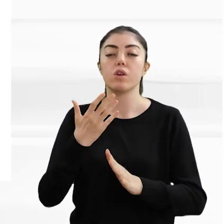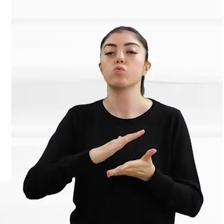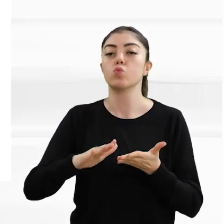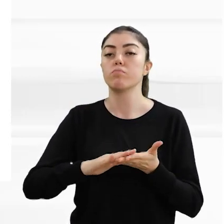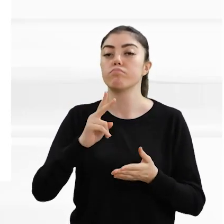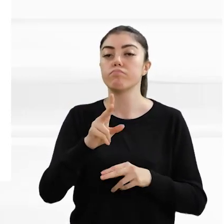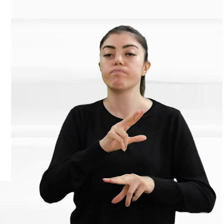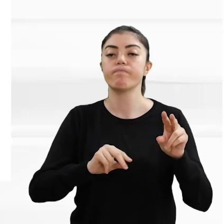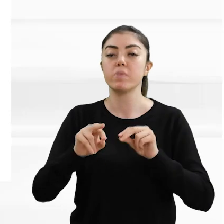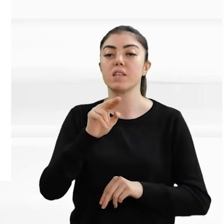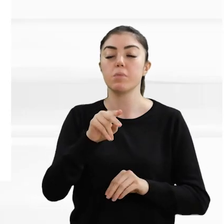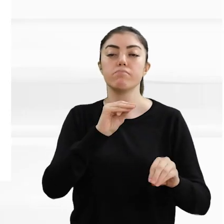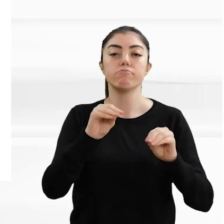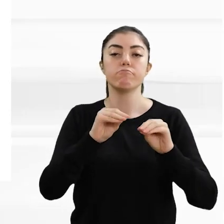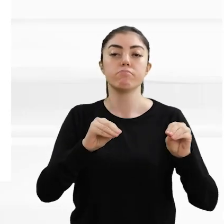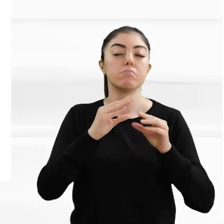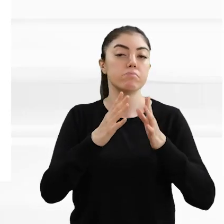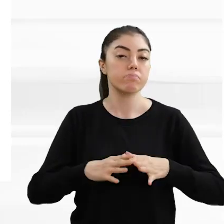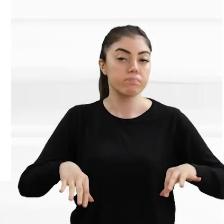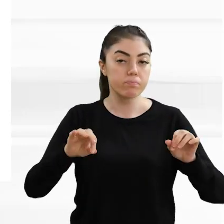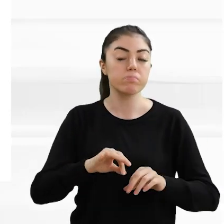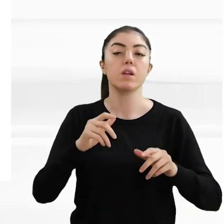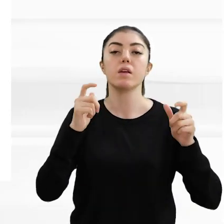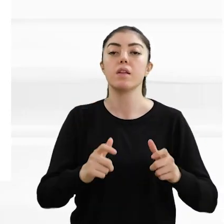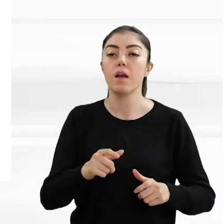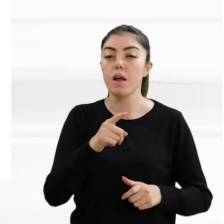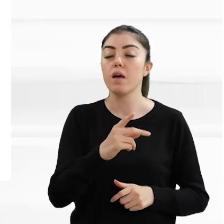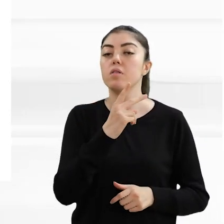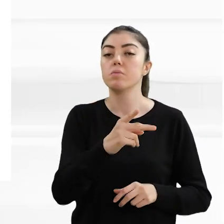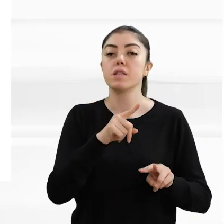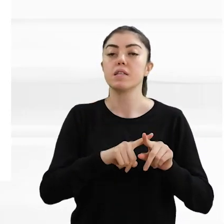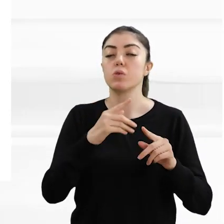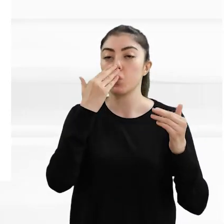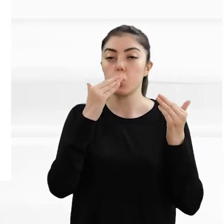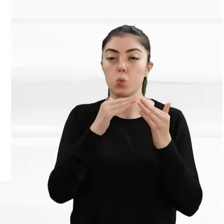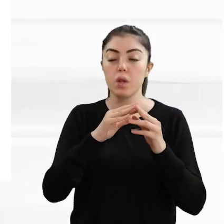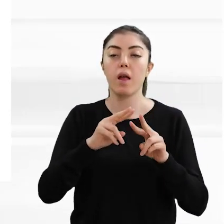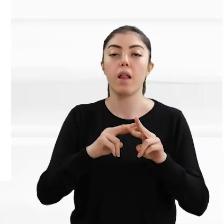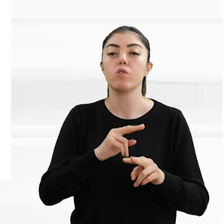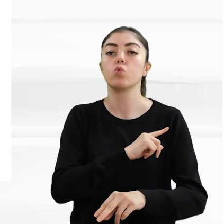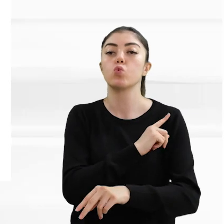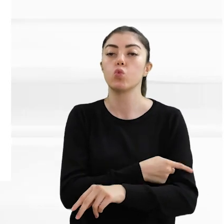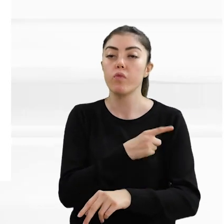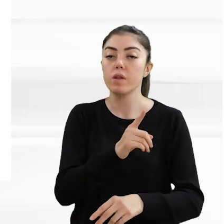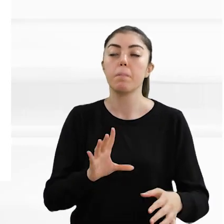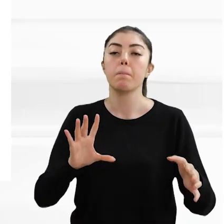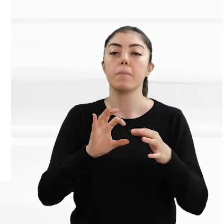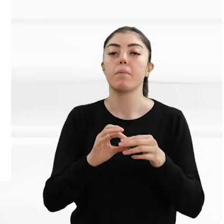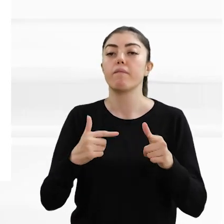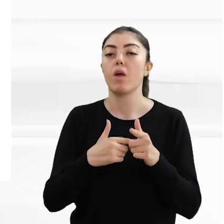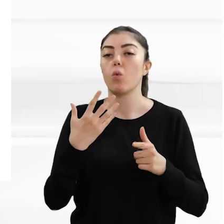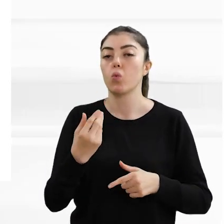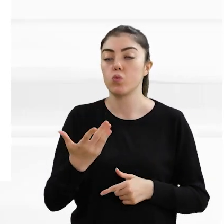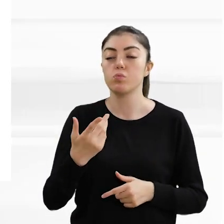düzlem üzerine şekildeki gibi yerleştirildiğinde Y ve Z tarafından X'e uygulanan elektriksel kuvvetlerin bileşkesi F